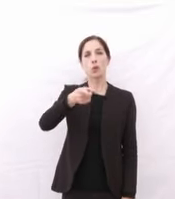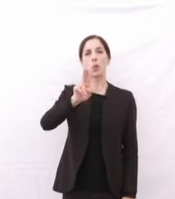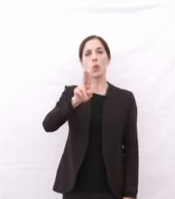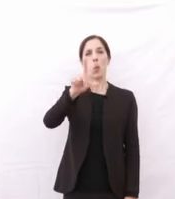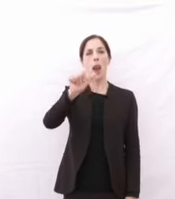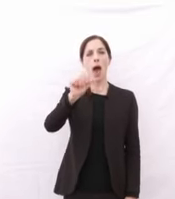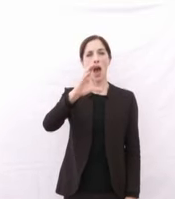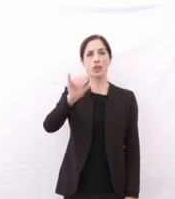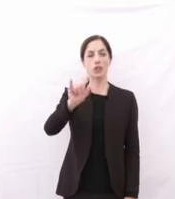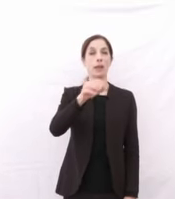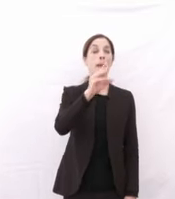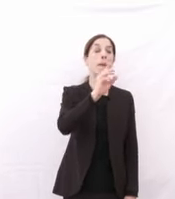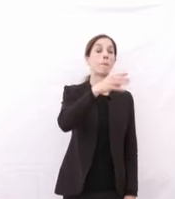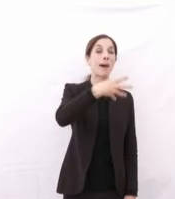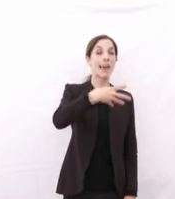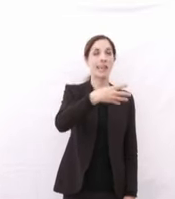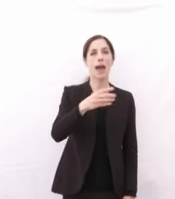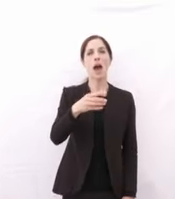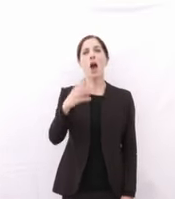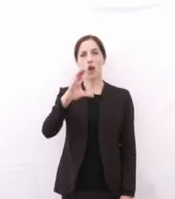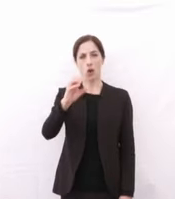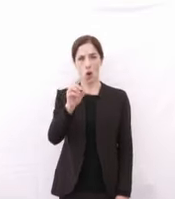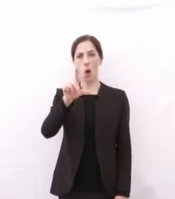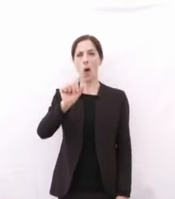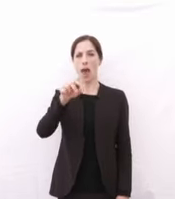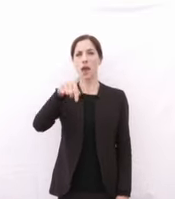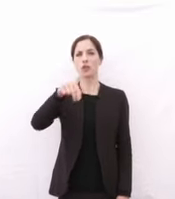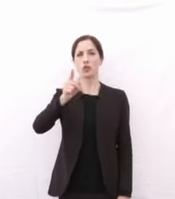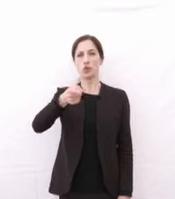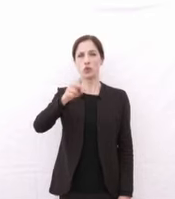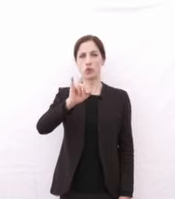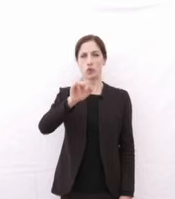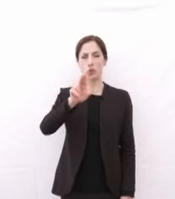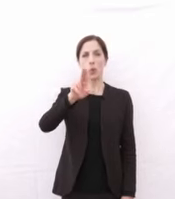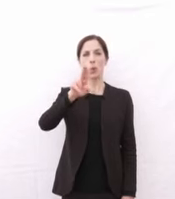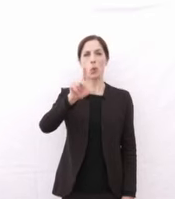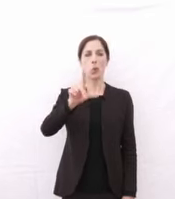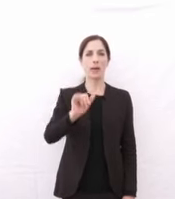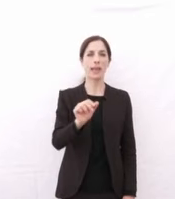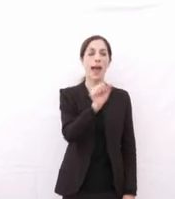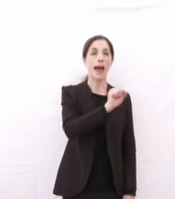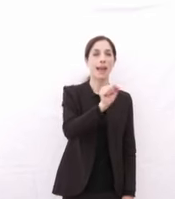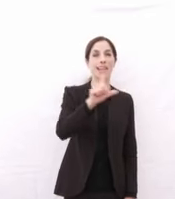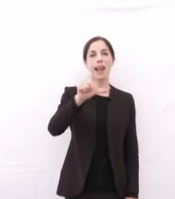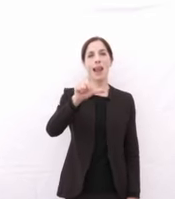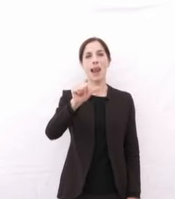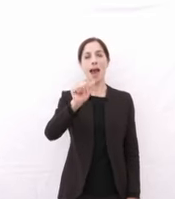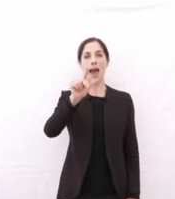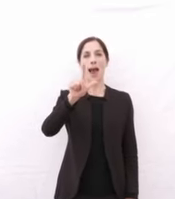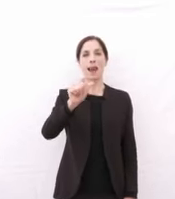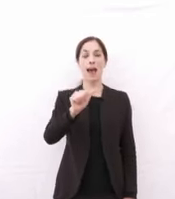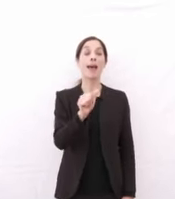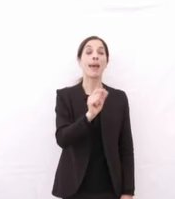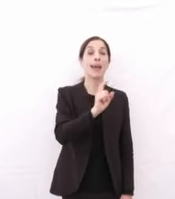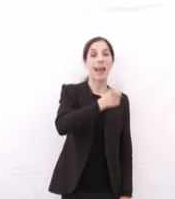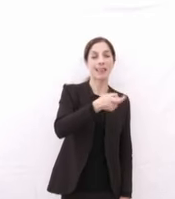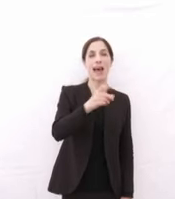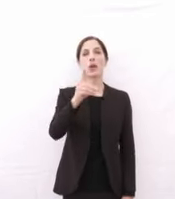Maria Colangiuli, Amdi Lala, Gaetano De